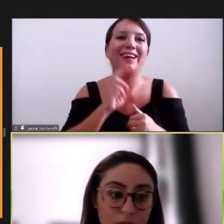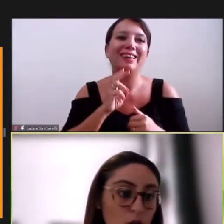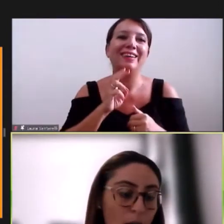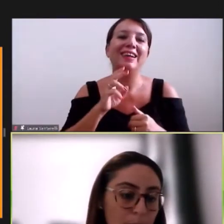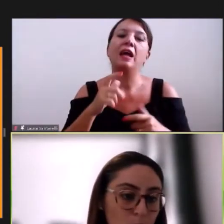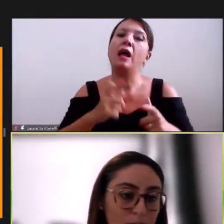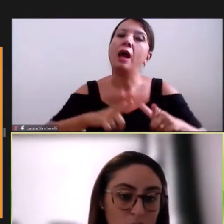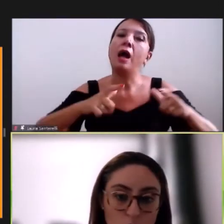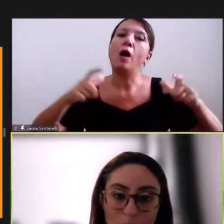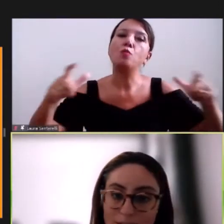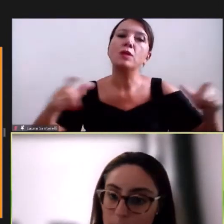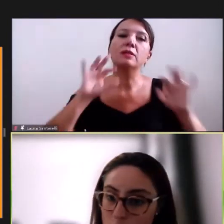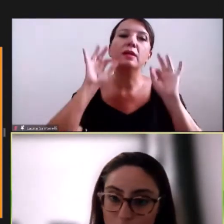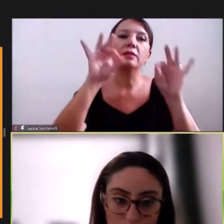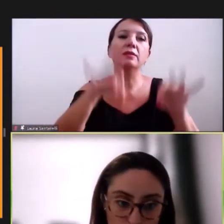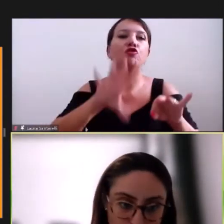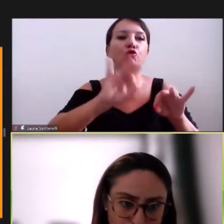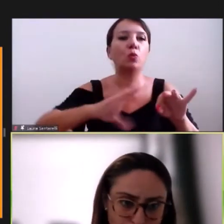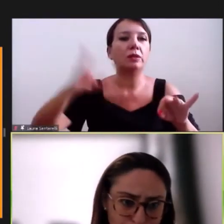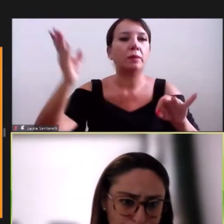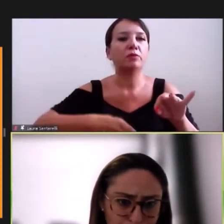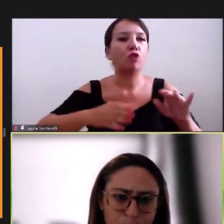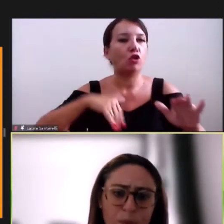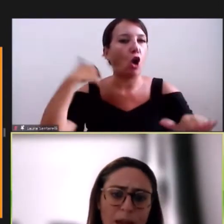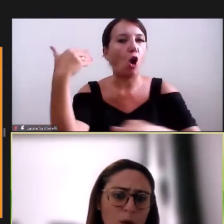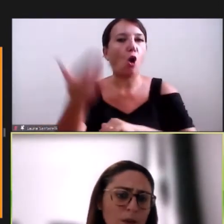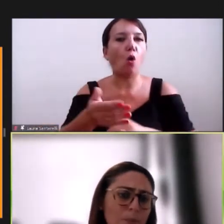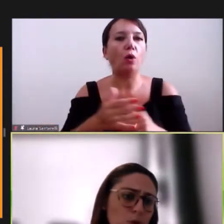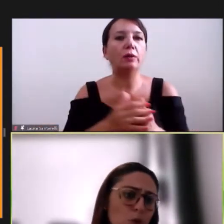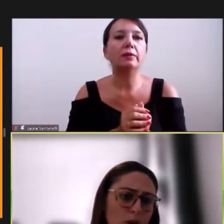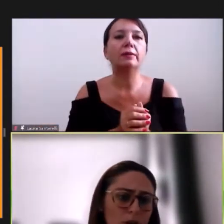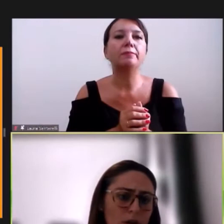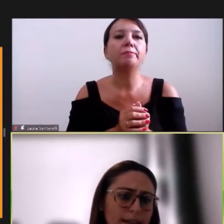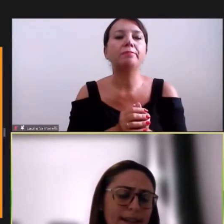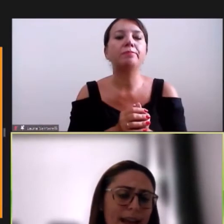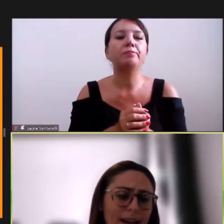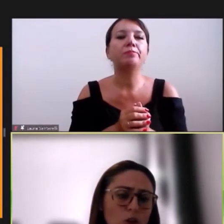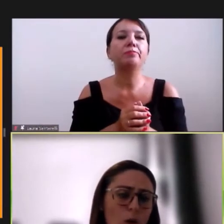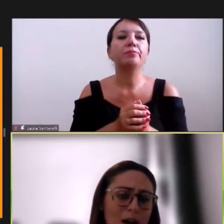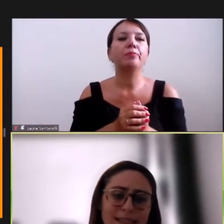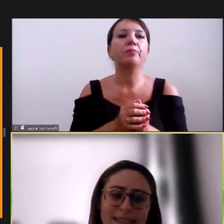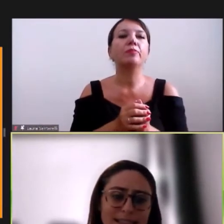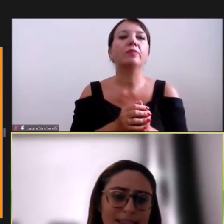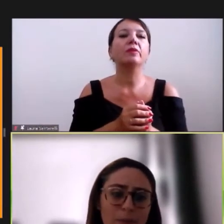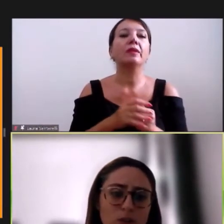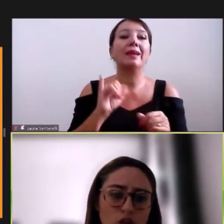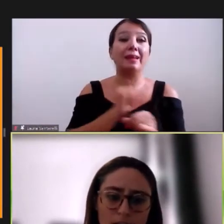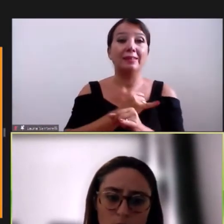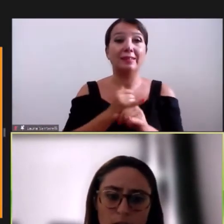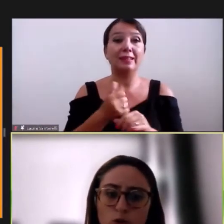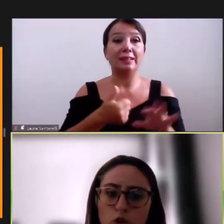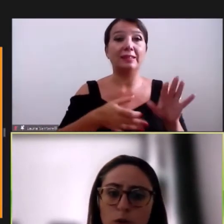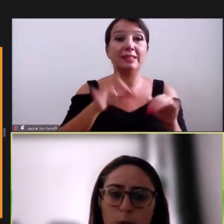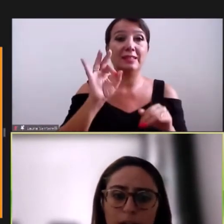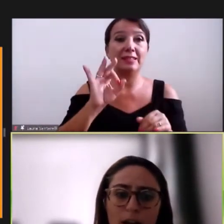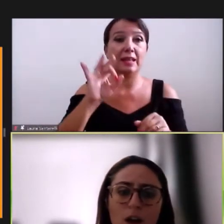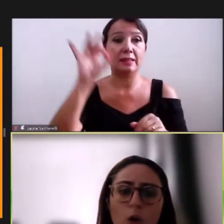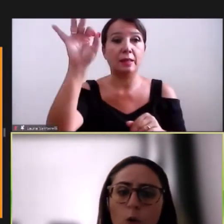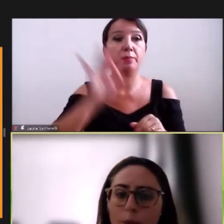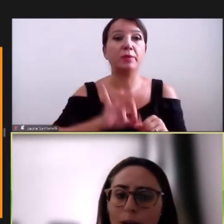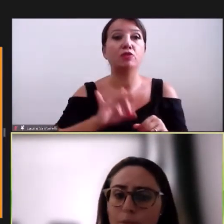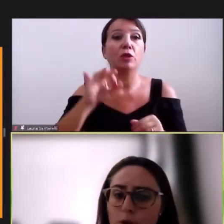aumentata fino a più del 50%. Quindi più in dettaglio, quasi il 60% dei